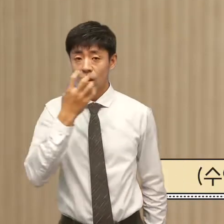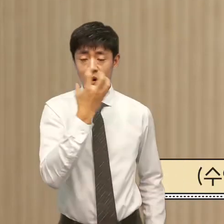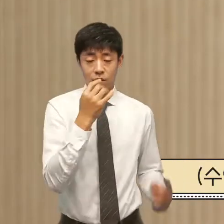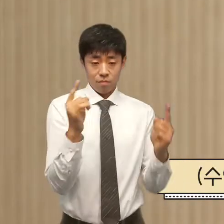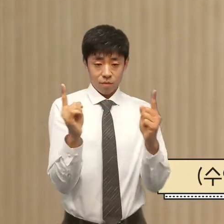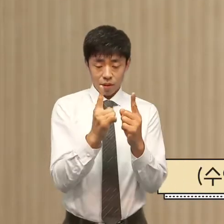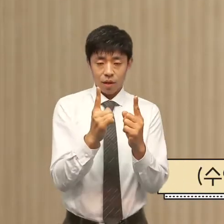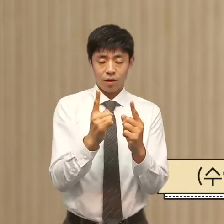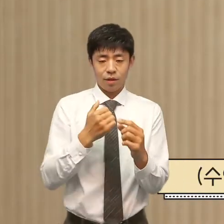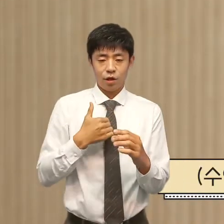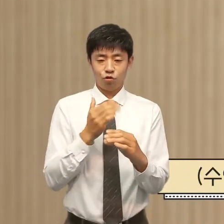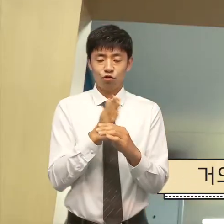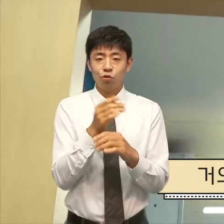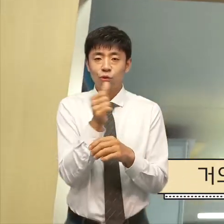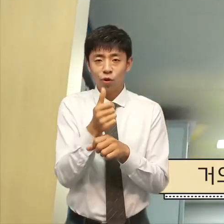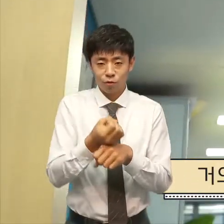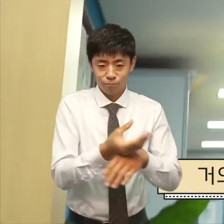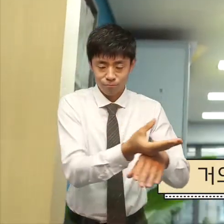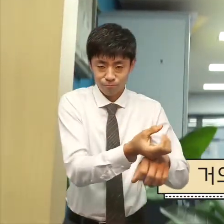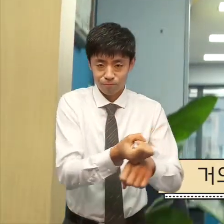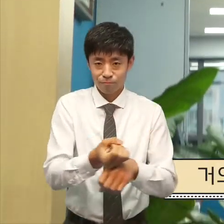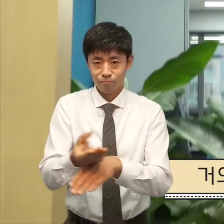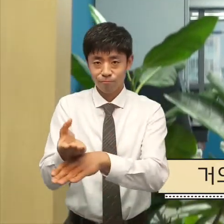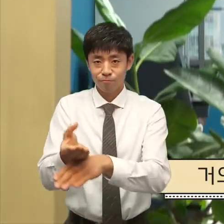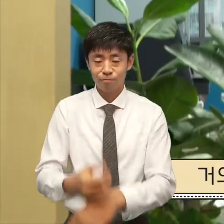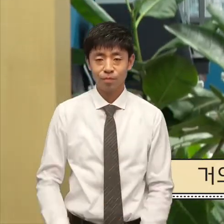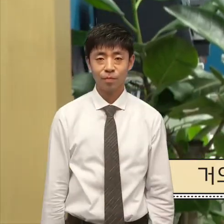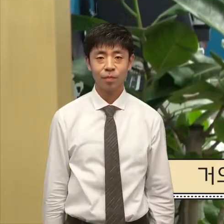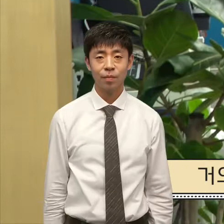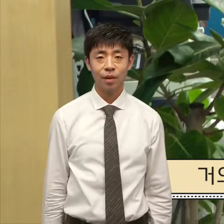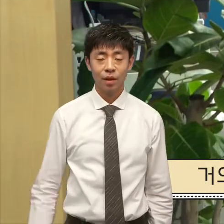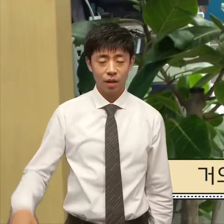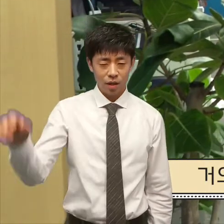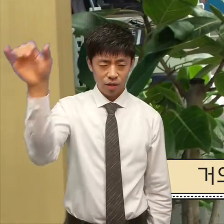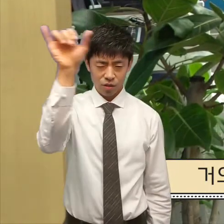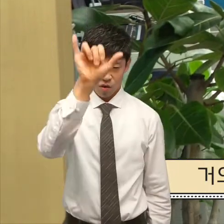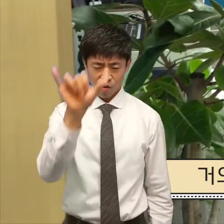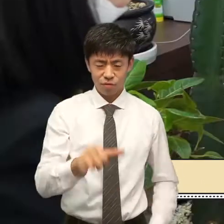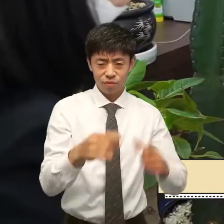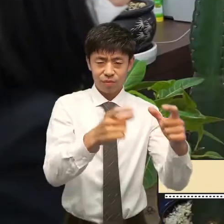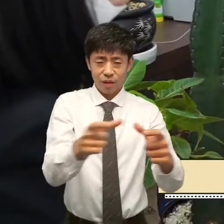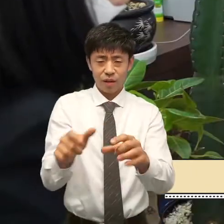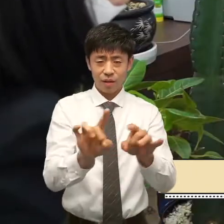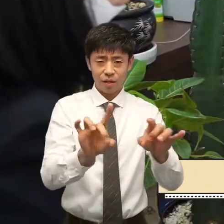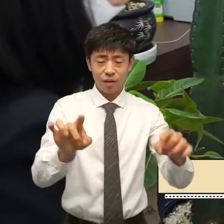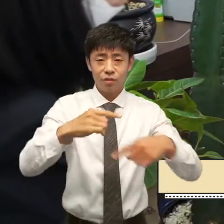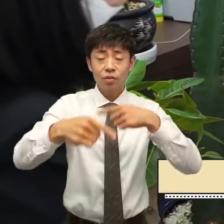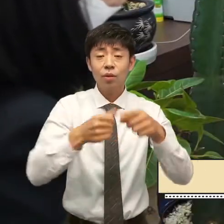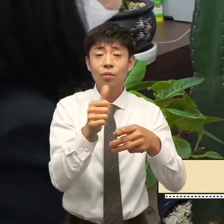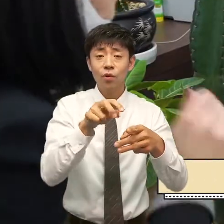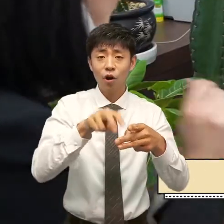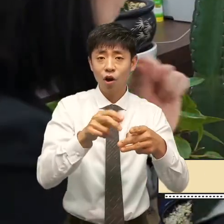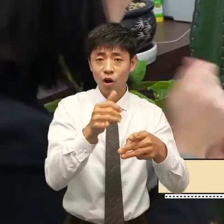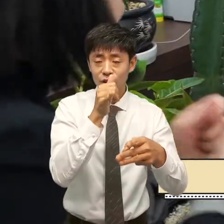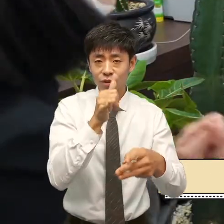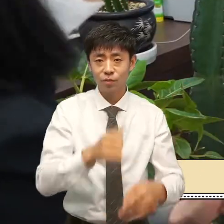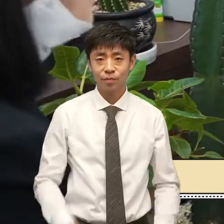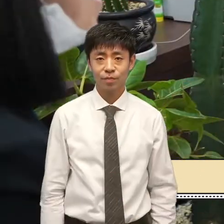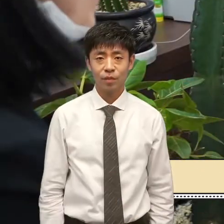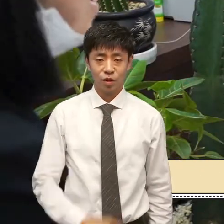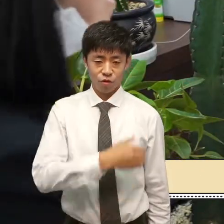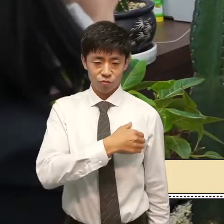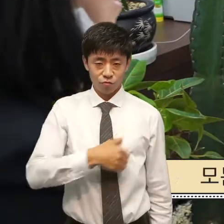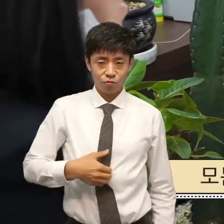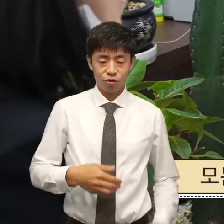중개자의 역할을 하는 일을 하고 있습니다. 거의 대부분 시군구에서는 이제 수어통역센터가 있는데요. 관공서, 법원,